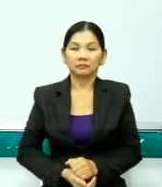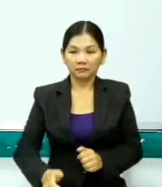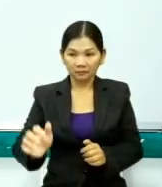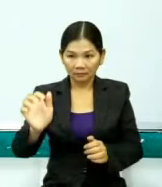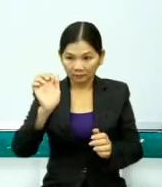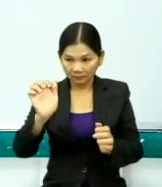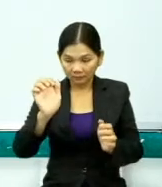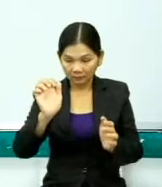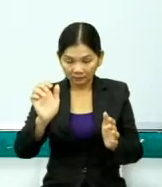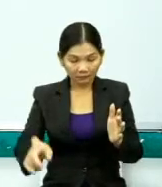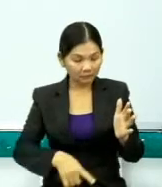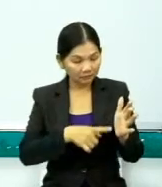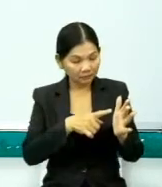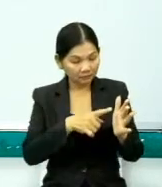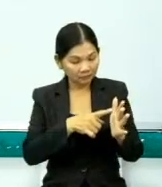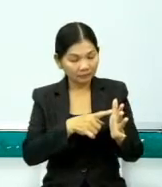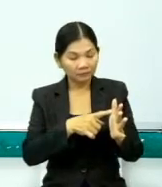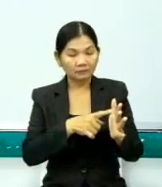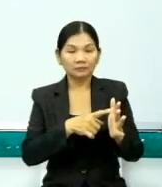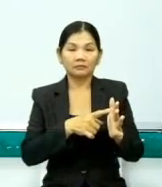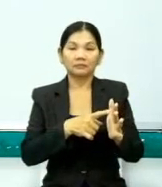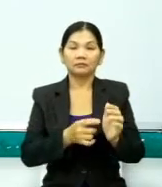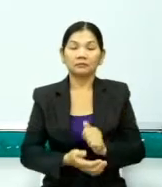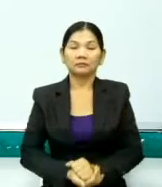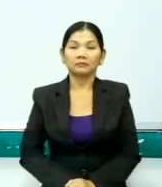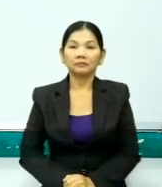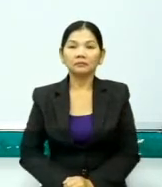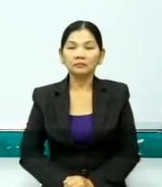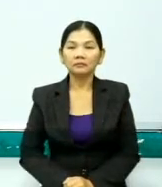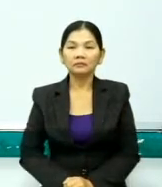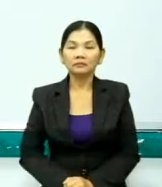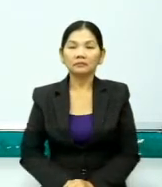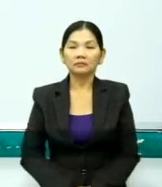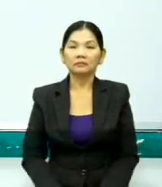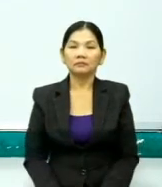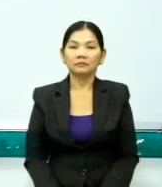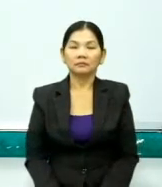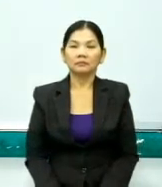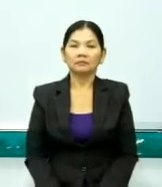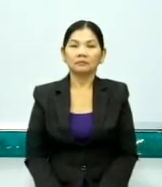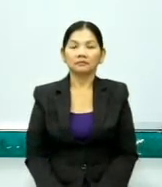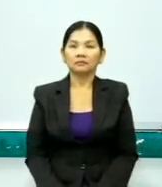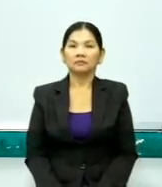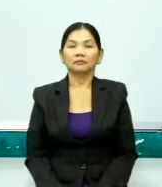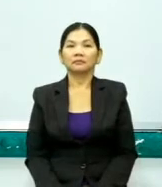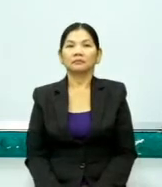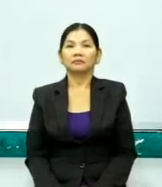ná. Chê cứ miền là xó chó. Nâng sẵn ẩy. Chà.